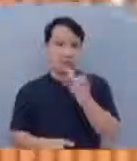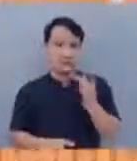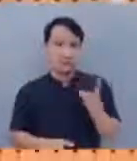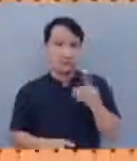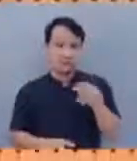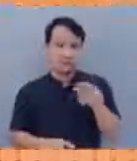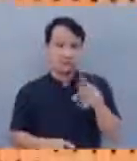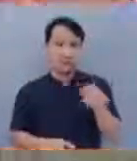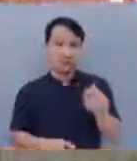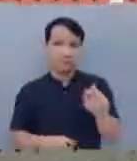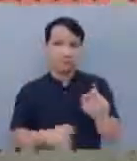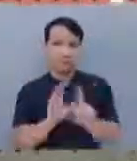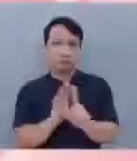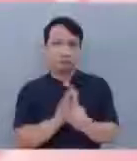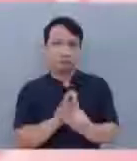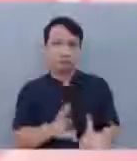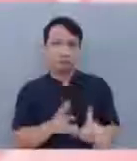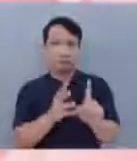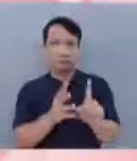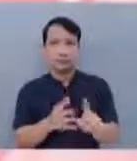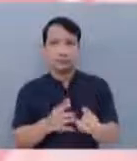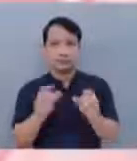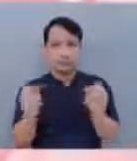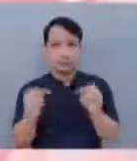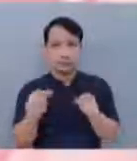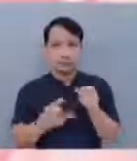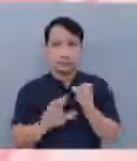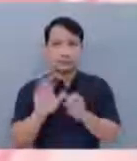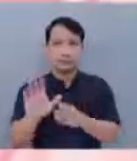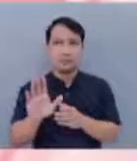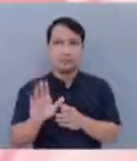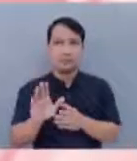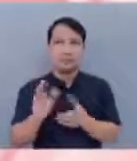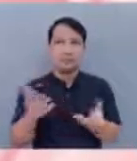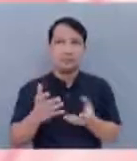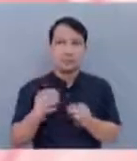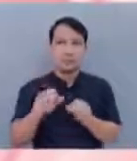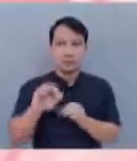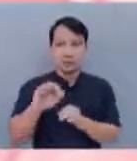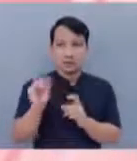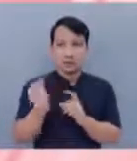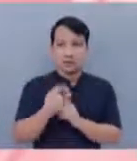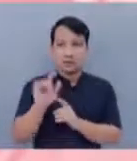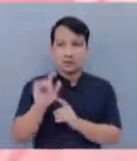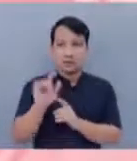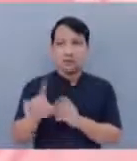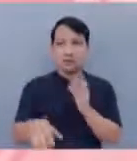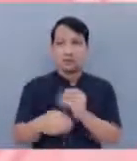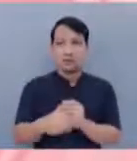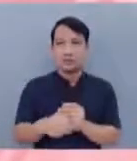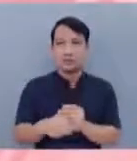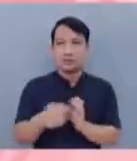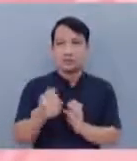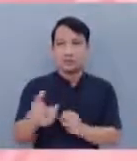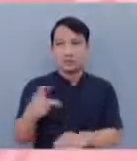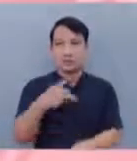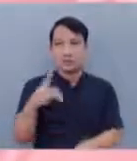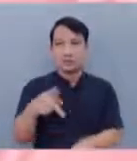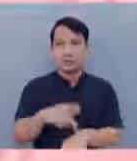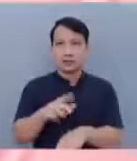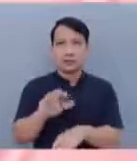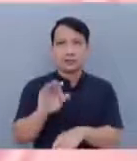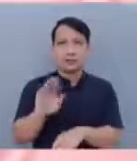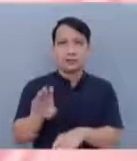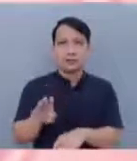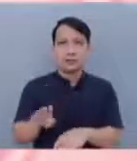TikTok trend mo? Ayan, mag-comment na po ng inyong mga sagot sa ating official social media pages at Rise and Shine Pilipinas sa Facebook at